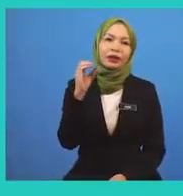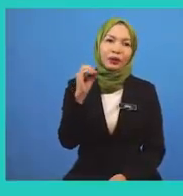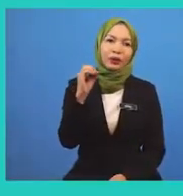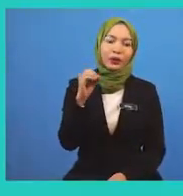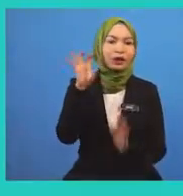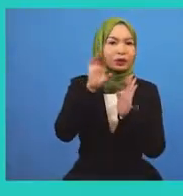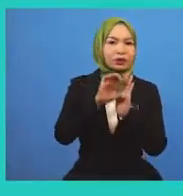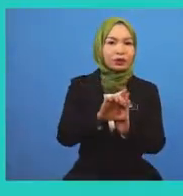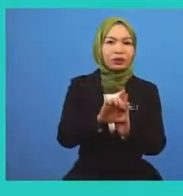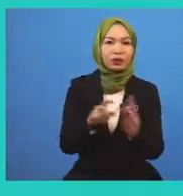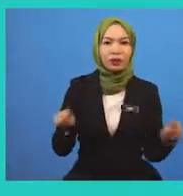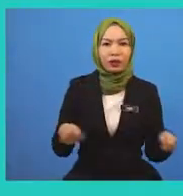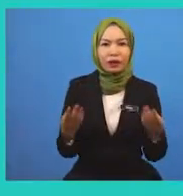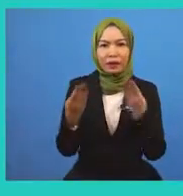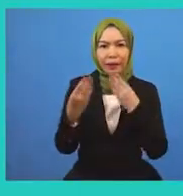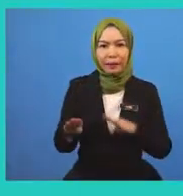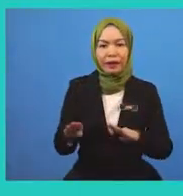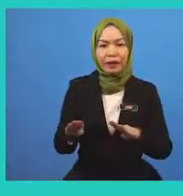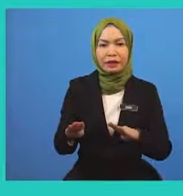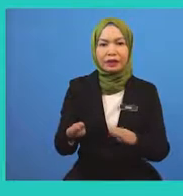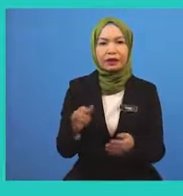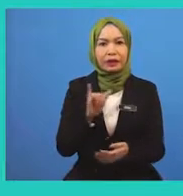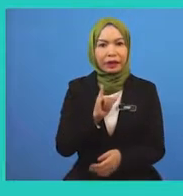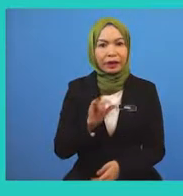Contoh tindak balas eksotermik ialah